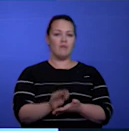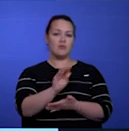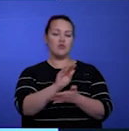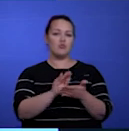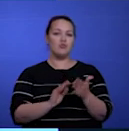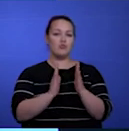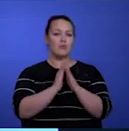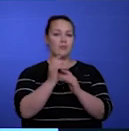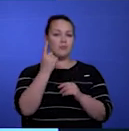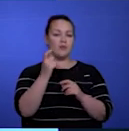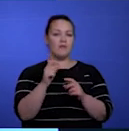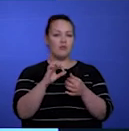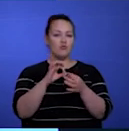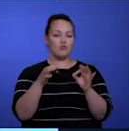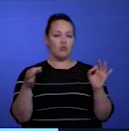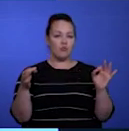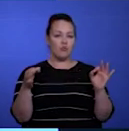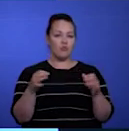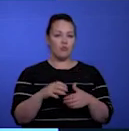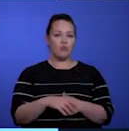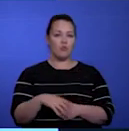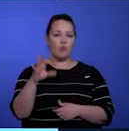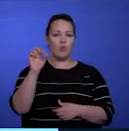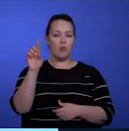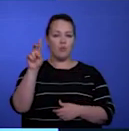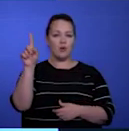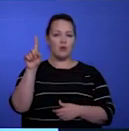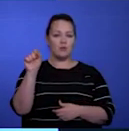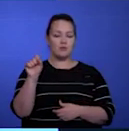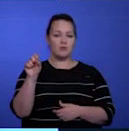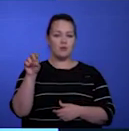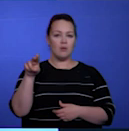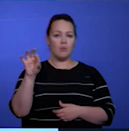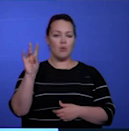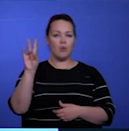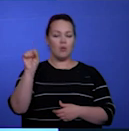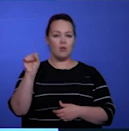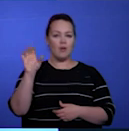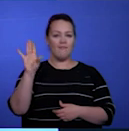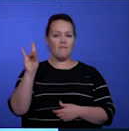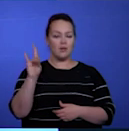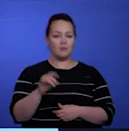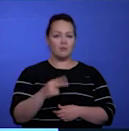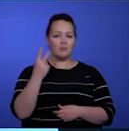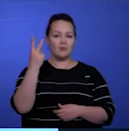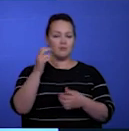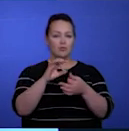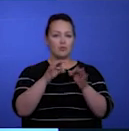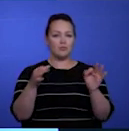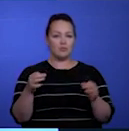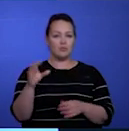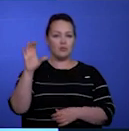пожалуйста первая строчка об за по на ул вы вторая строчка и